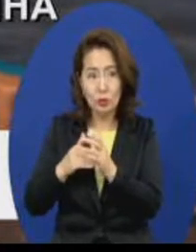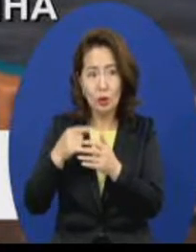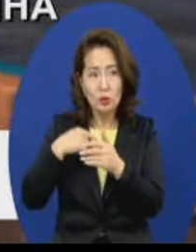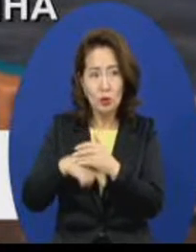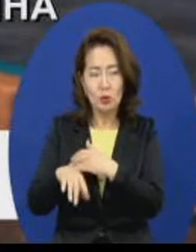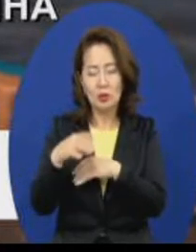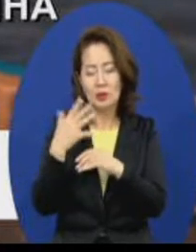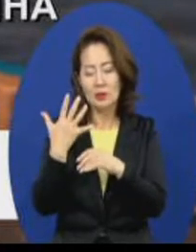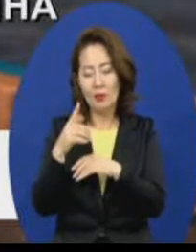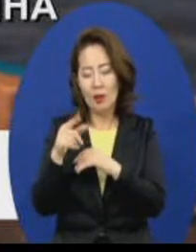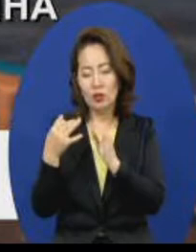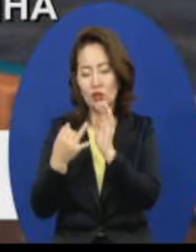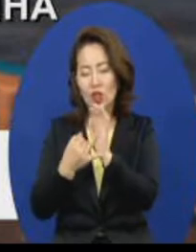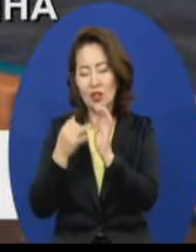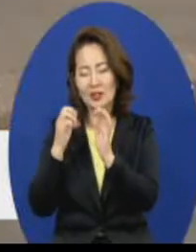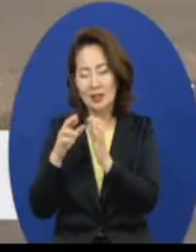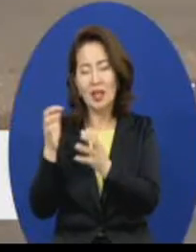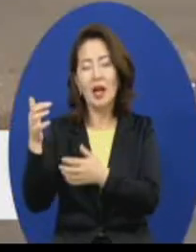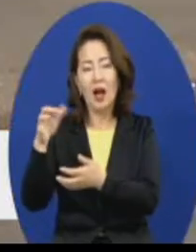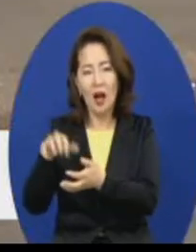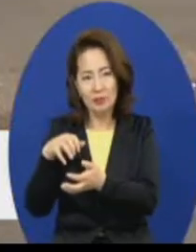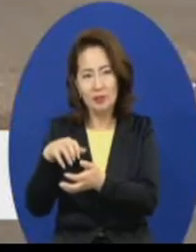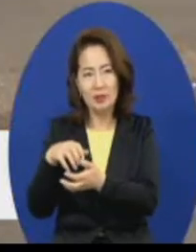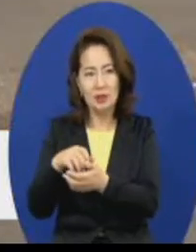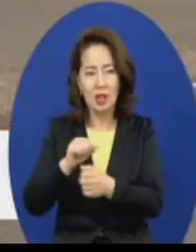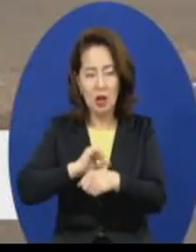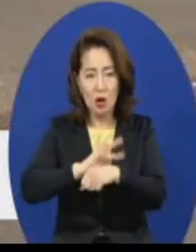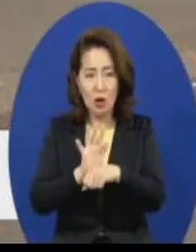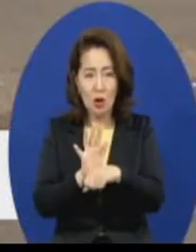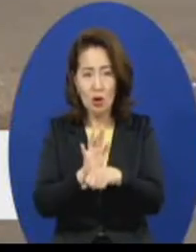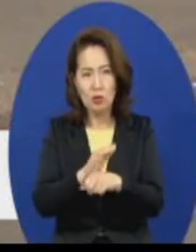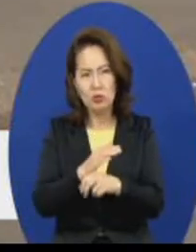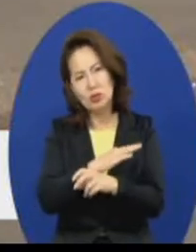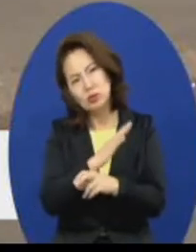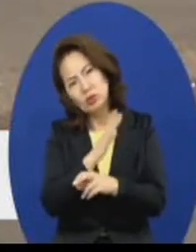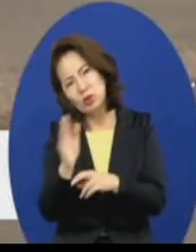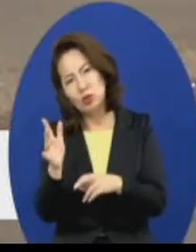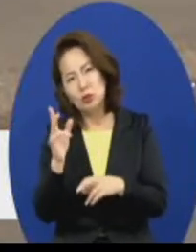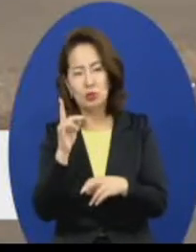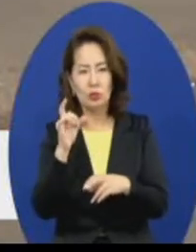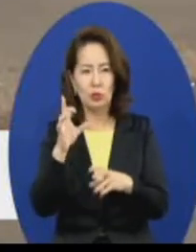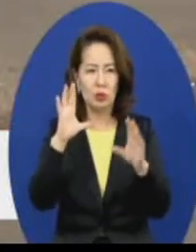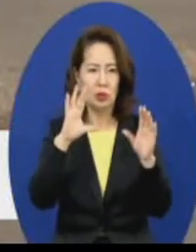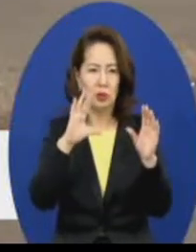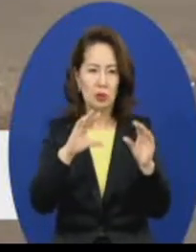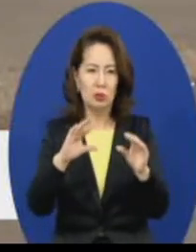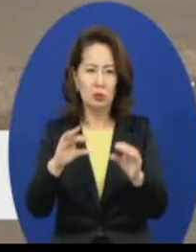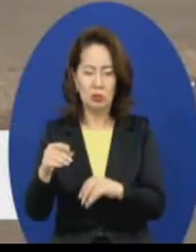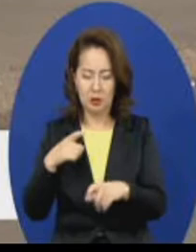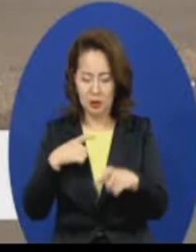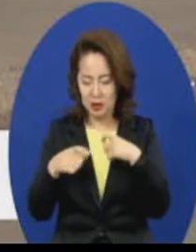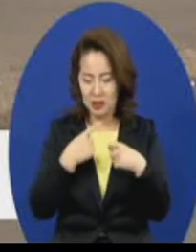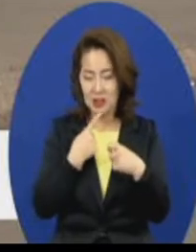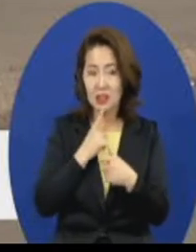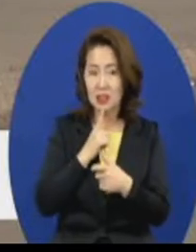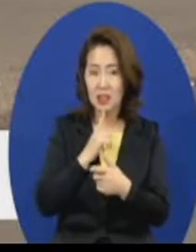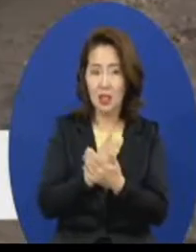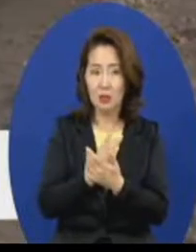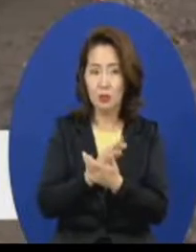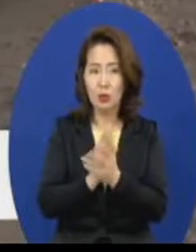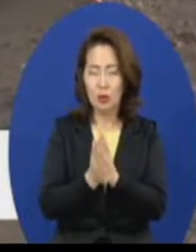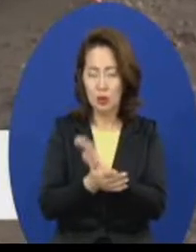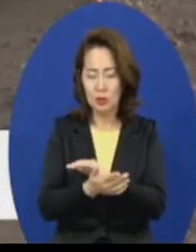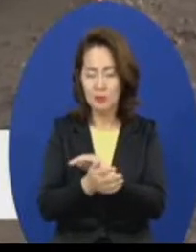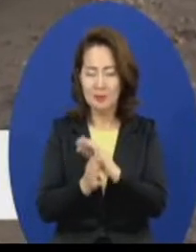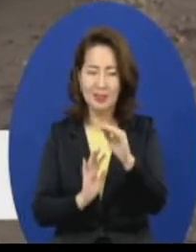Үүнээс 5.7 сая тонн нүүрс олборлоод байна. Цар тахал гарснаас хойш нүүрсний экспорт буурч эдийн засаг хүндрэх эрсдэл үүссэн ч даван